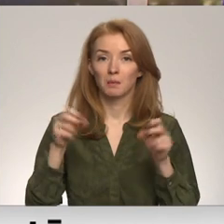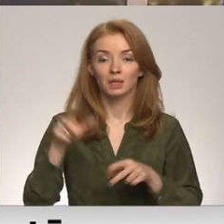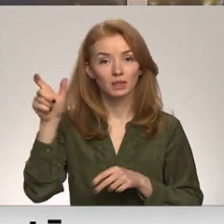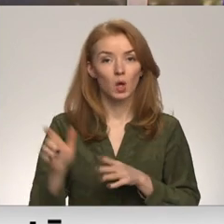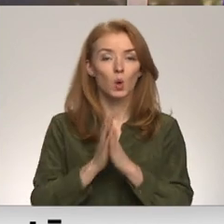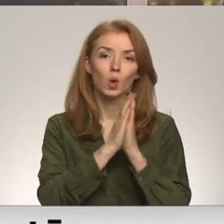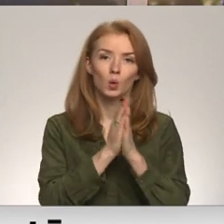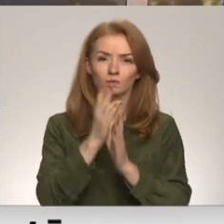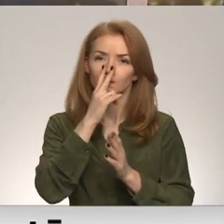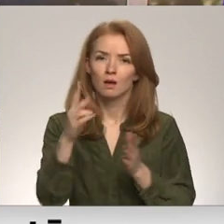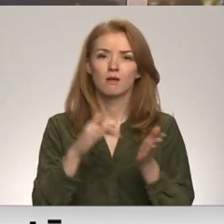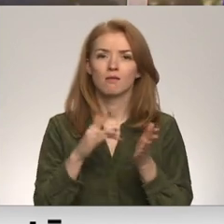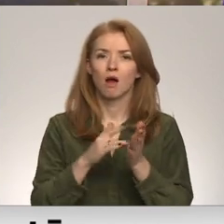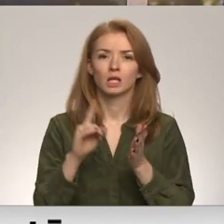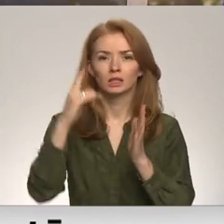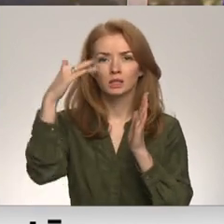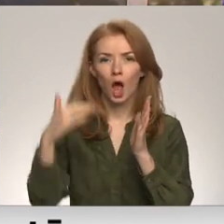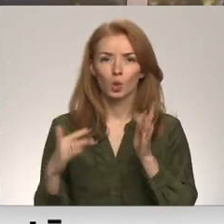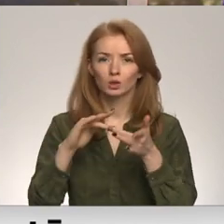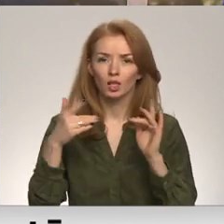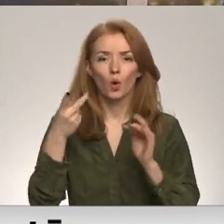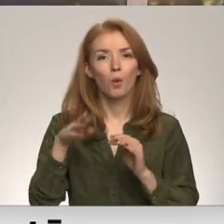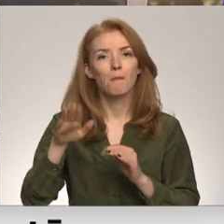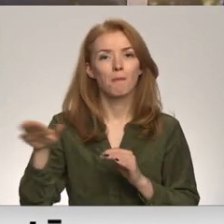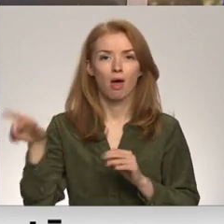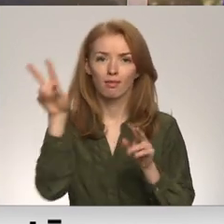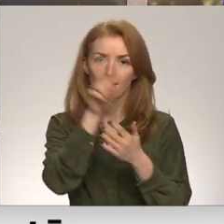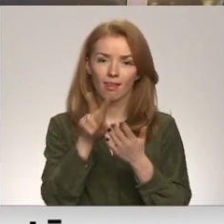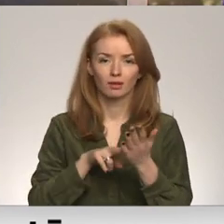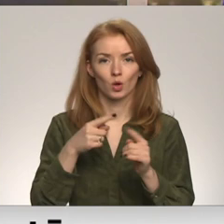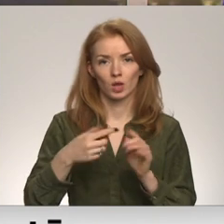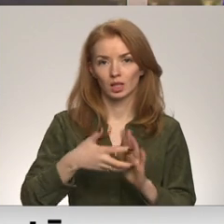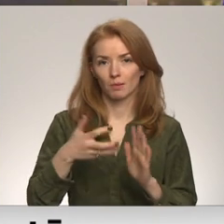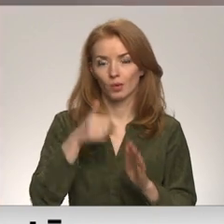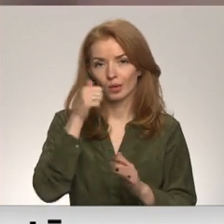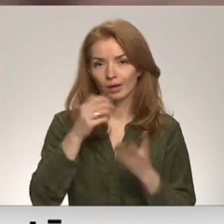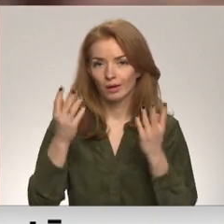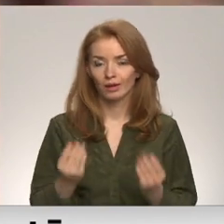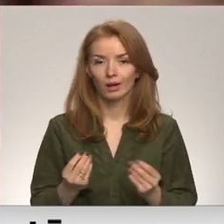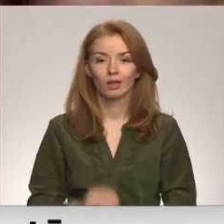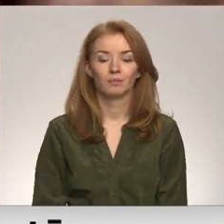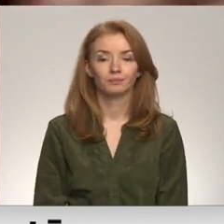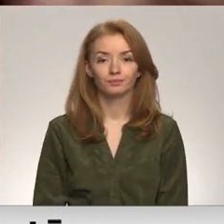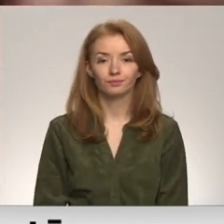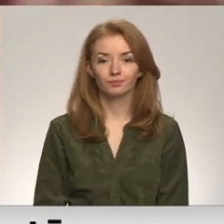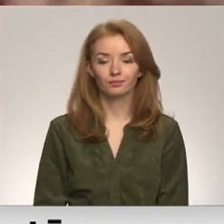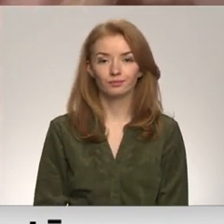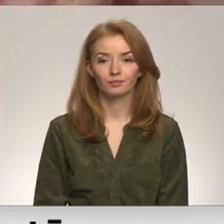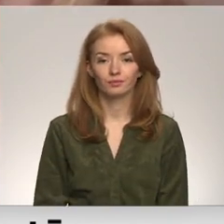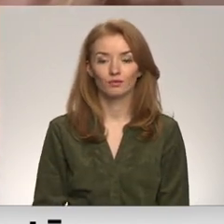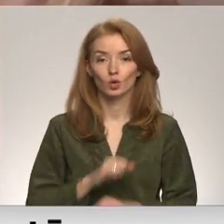uzmanību saturam un vietnēm, ko bērns ikdienā lieto. Par to Zanda Ozolbalode. Drošībā,